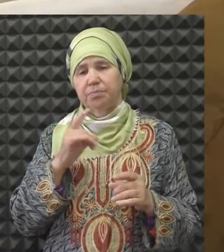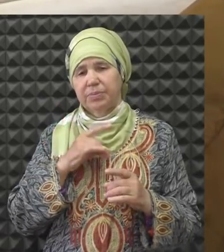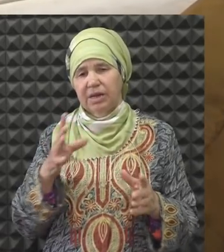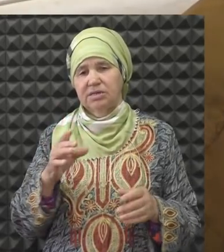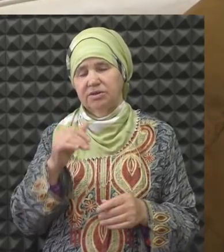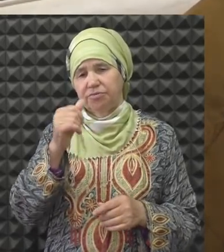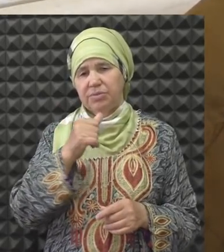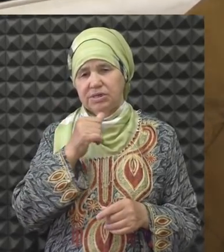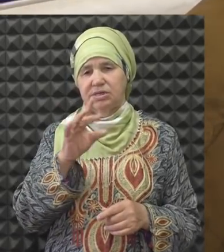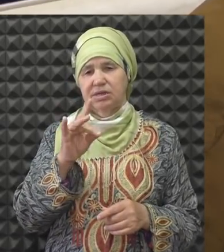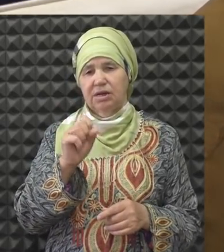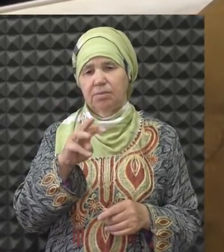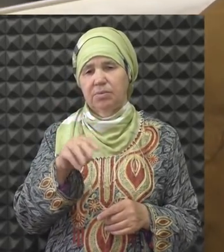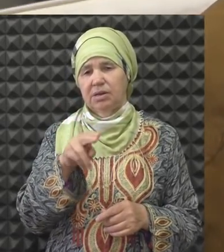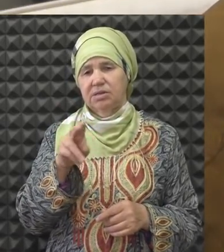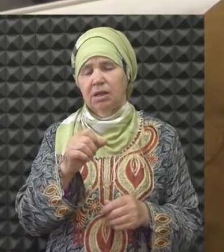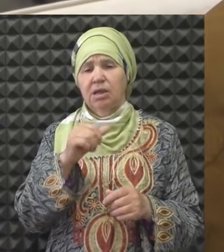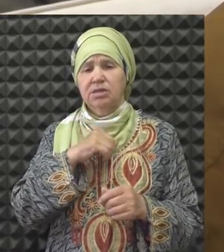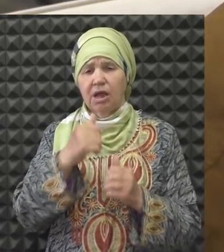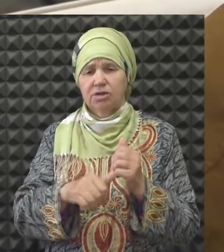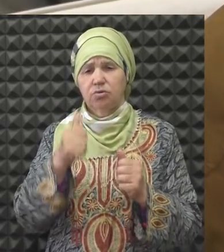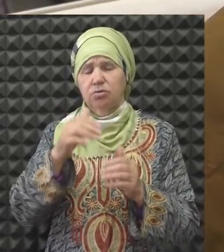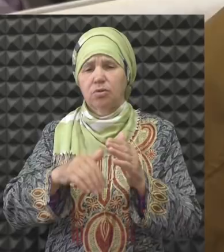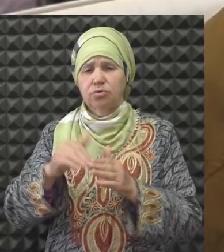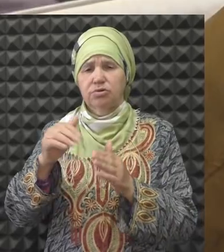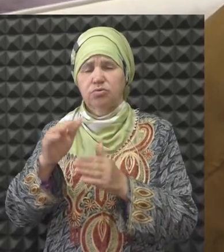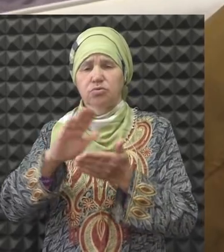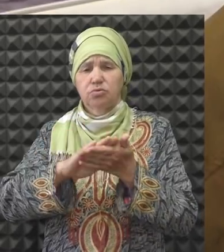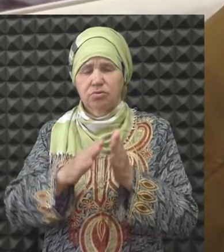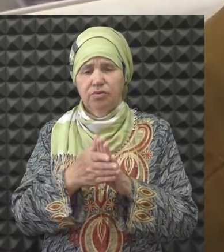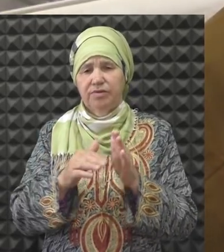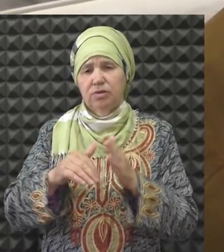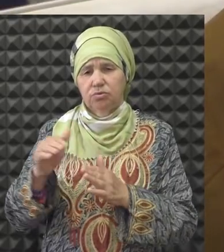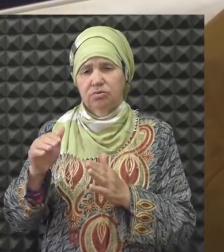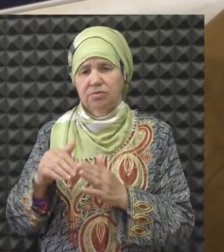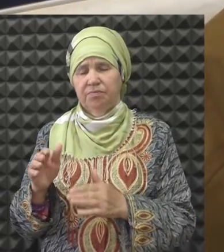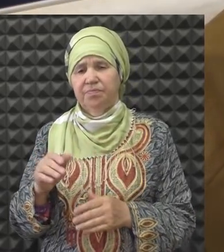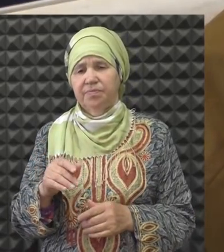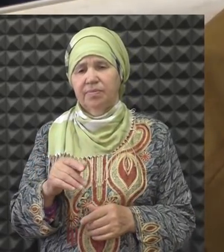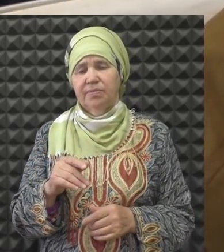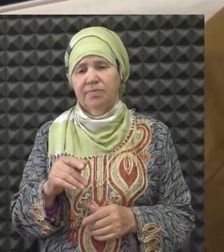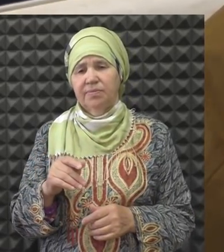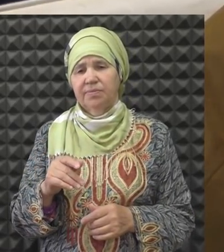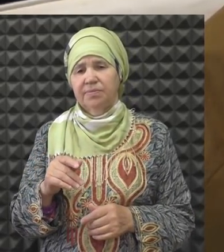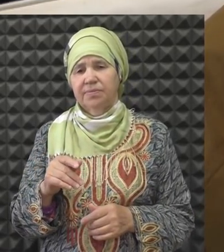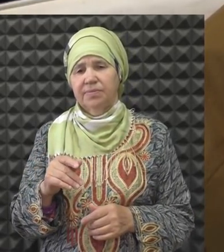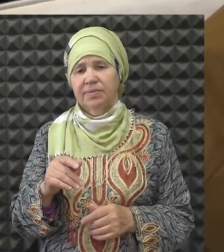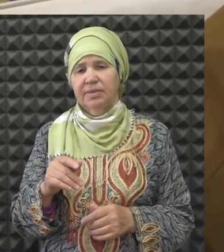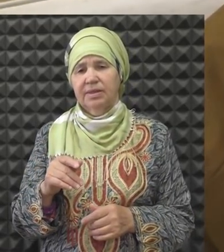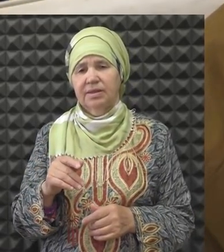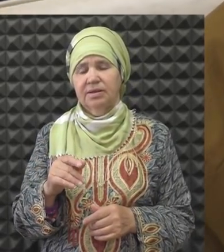священный месяц Рамадан. И с каждым годом все лучше и лучше организовано здесь. Ну, проходит